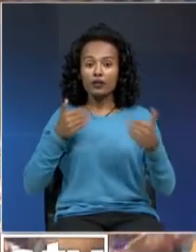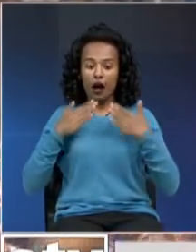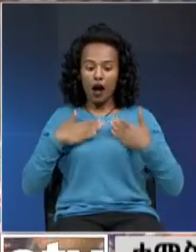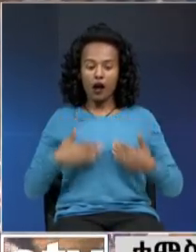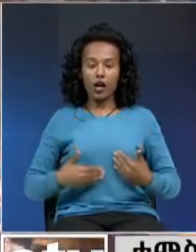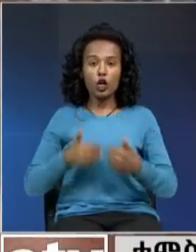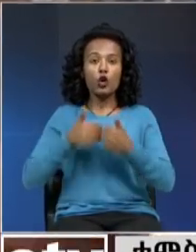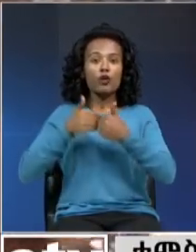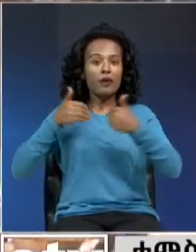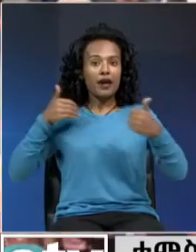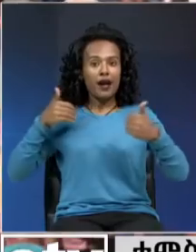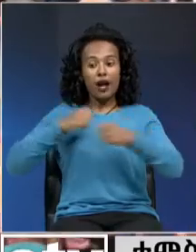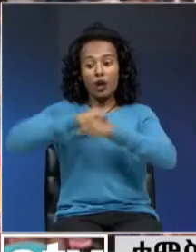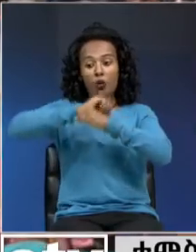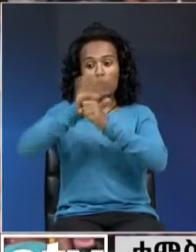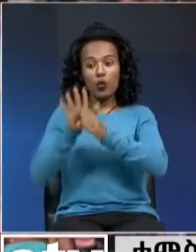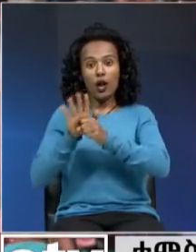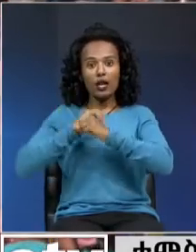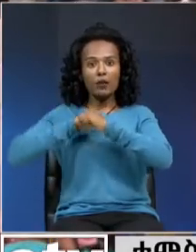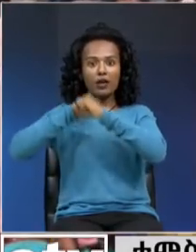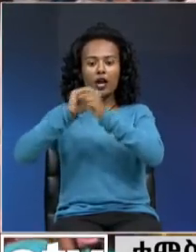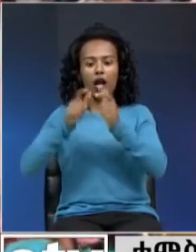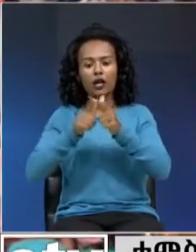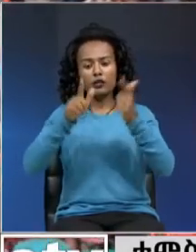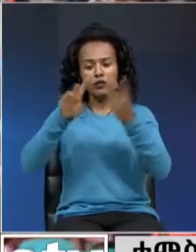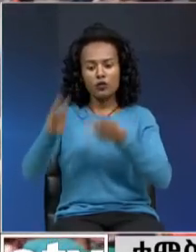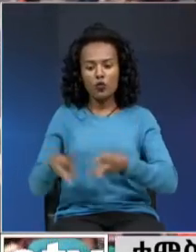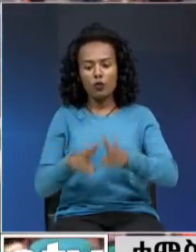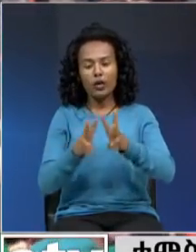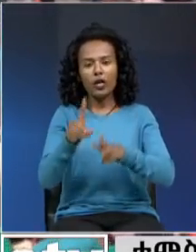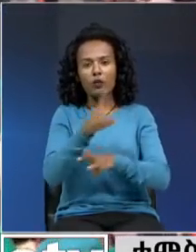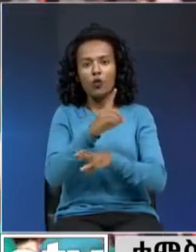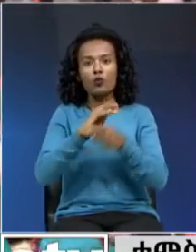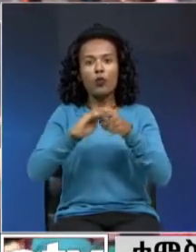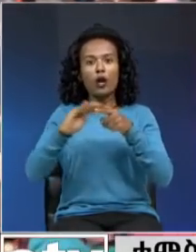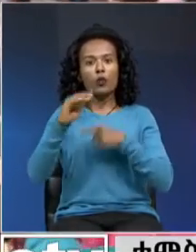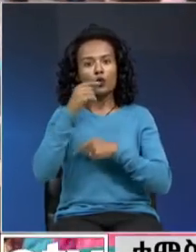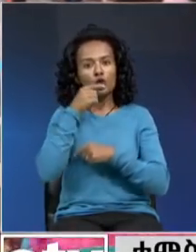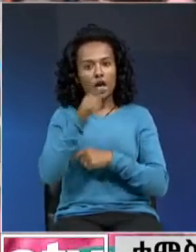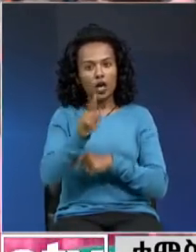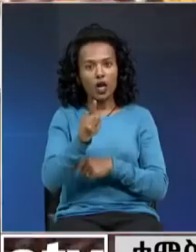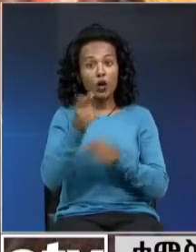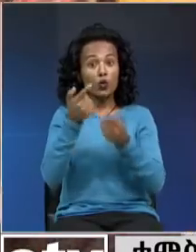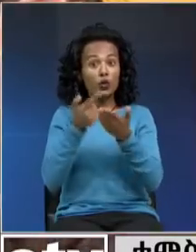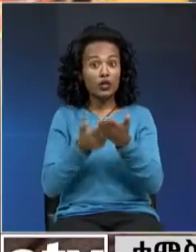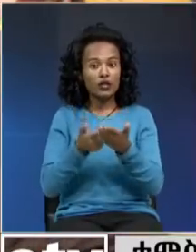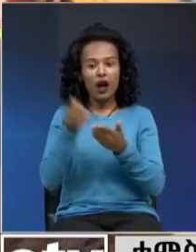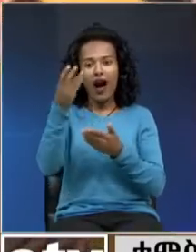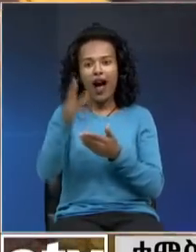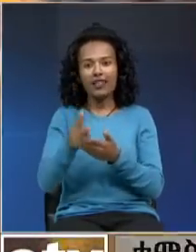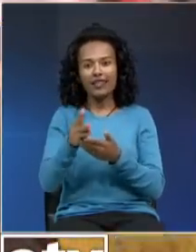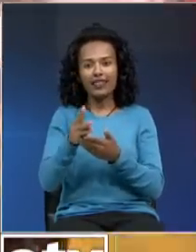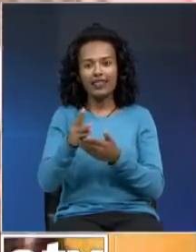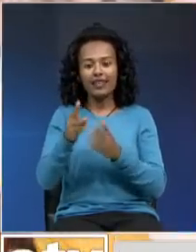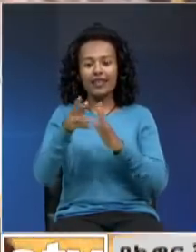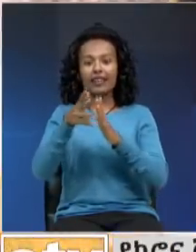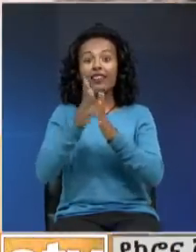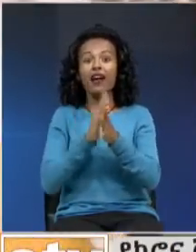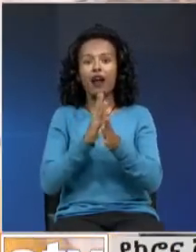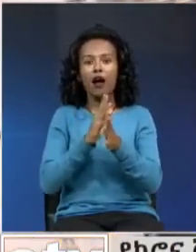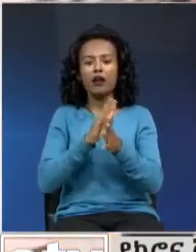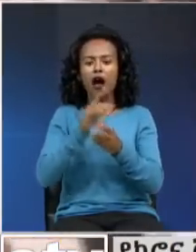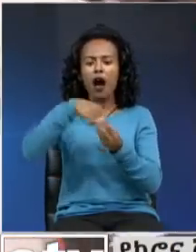አካላዊ መራራቅ የኮሮና ቫይረስን ለመከላከል ትልቁ መንገድ መሆኑን ባለሙያዎች ይናገራሉ። ይህ የአትክልት ተራና የአካባቢው ገጽታ